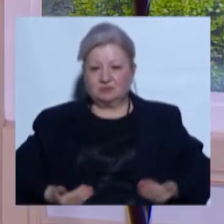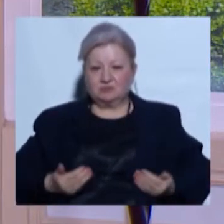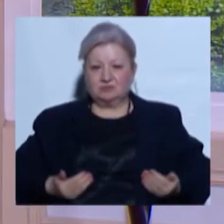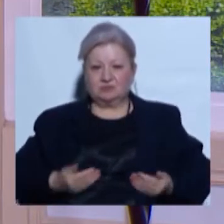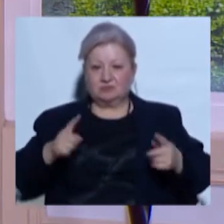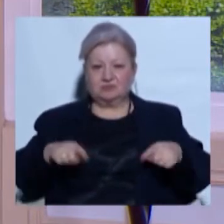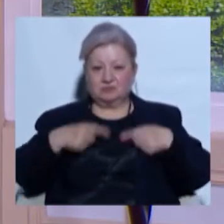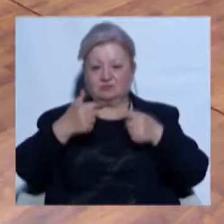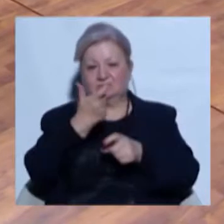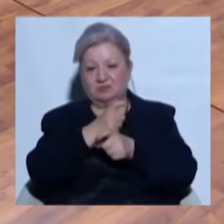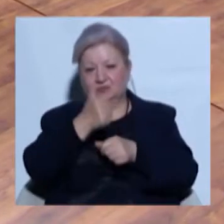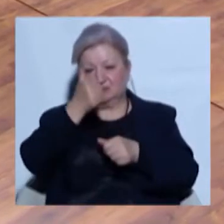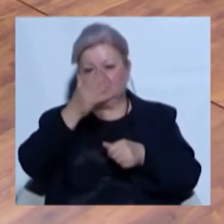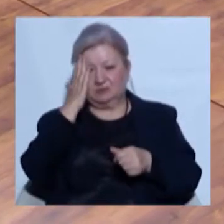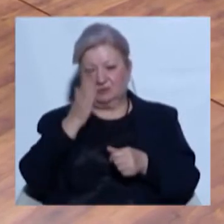ძალიან კარგი იქნება.